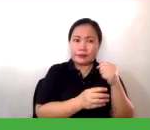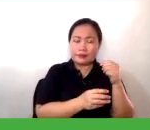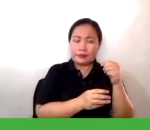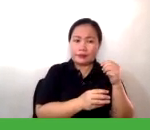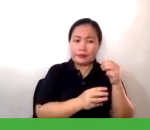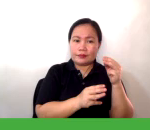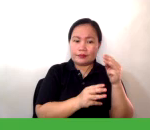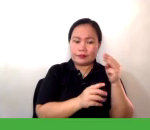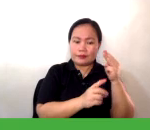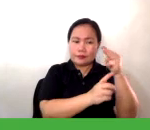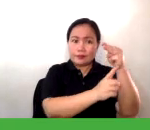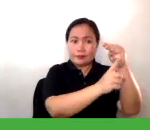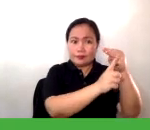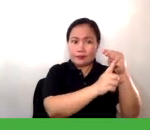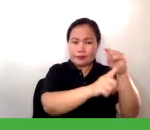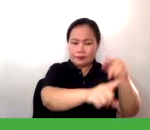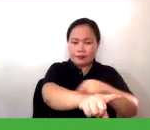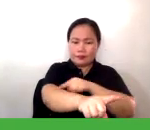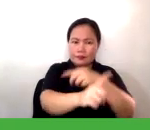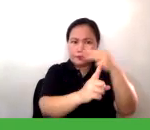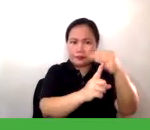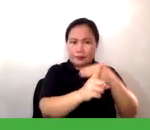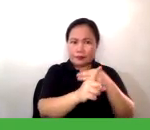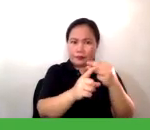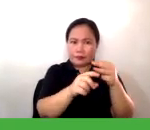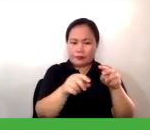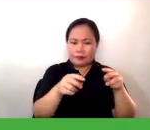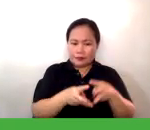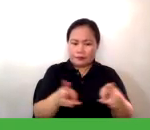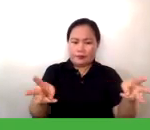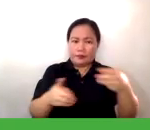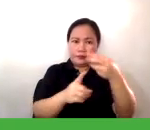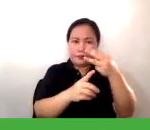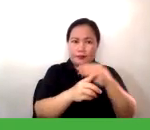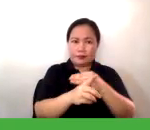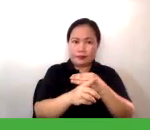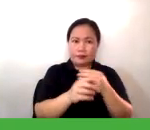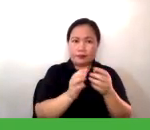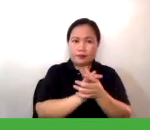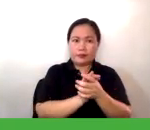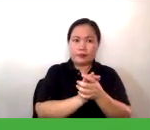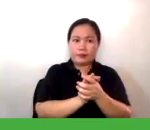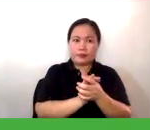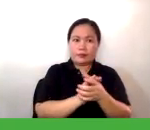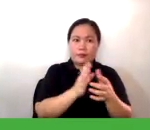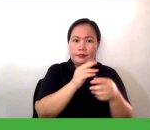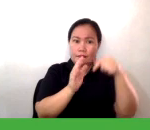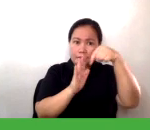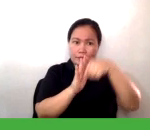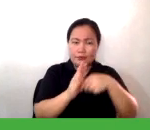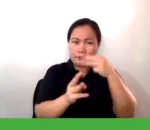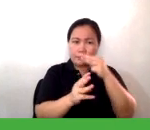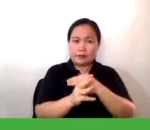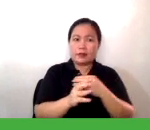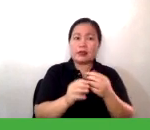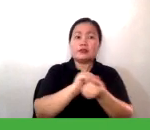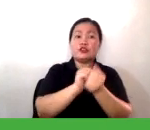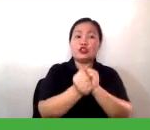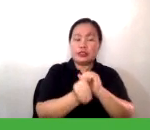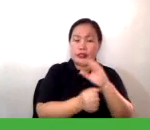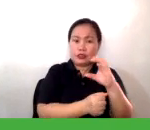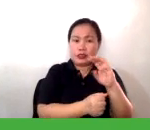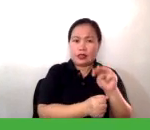since naka-meters itong 3, ayan, naka-meter siya, gagawin muna natin siyang centimeters.